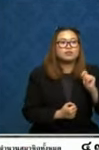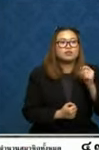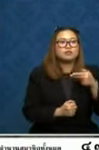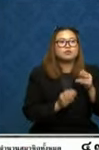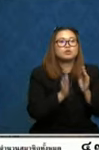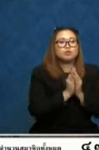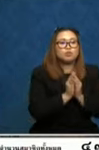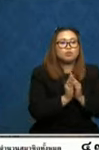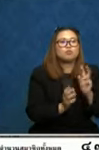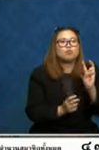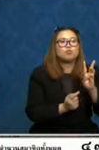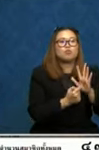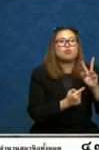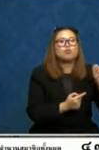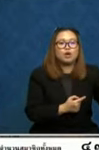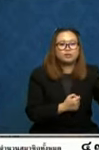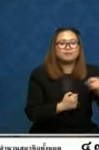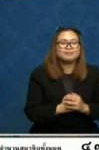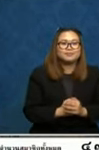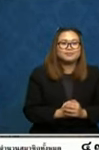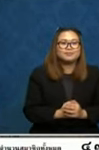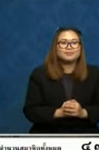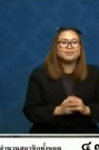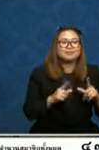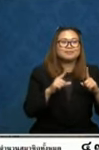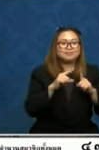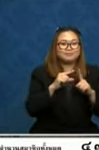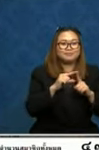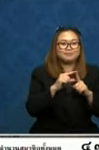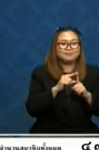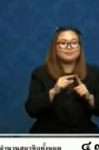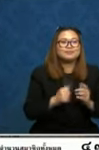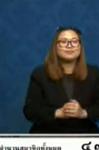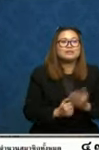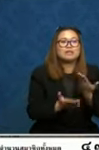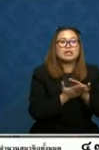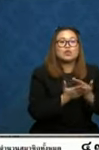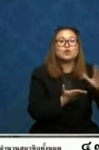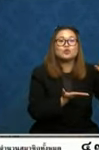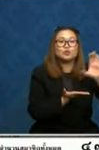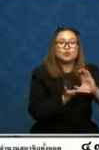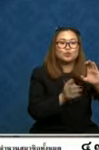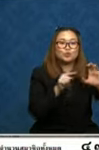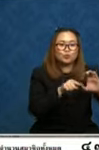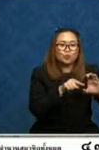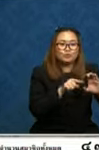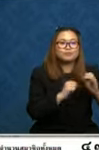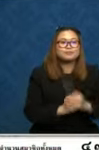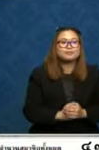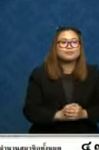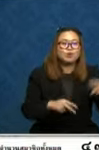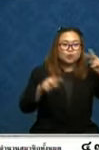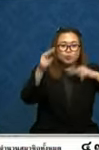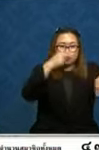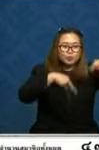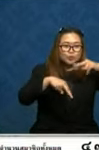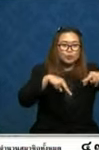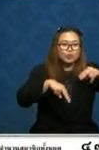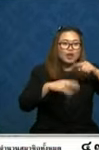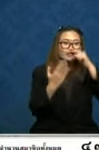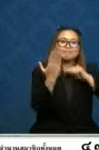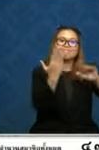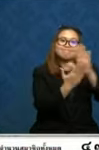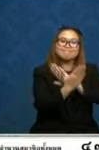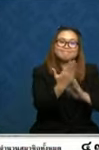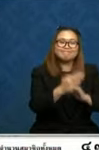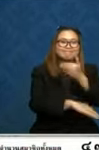าทรและราชเทวีพรรคประชาชนค่ะในส่วนของงบกองอำนวยการรักษาความมั่นคงแห่งชาติภายใต้สำนักน